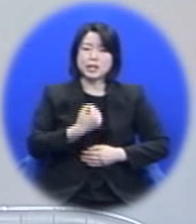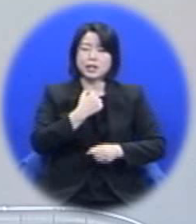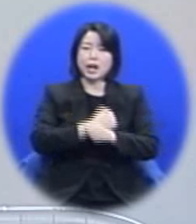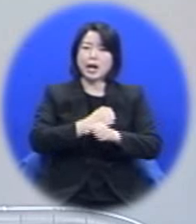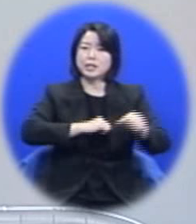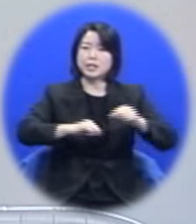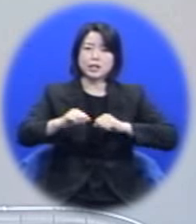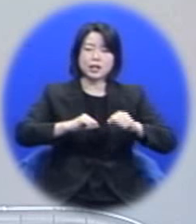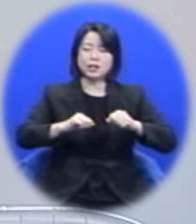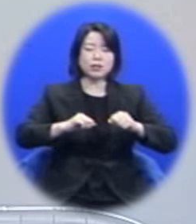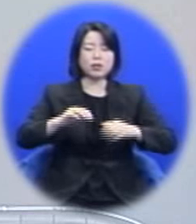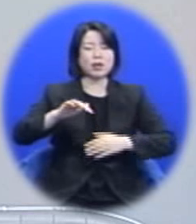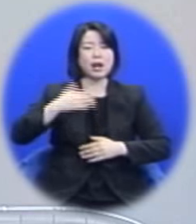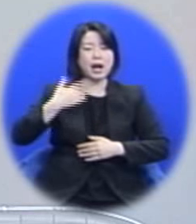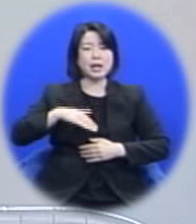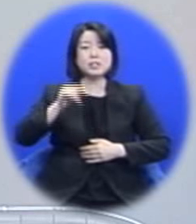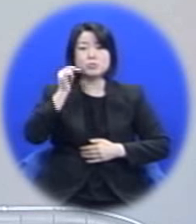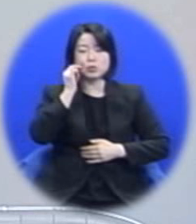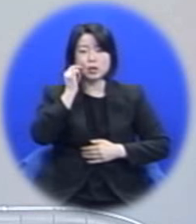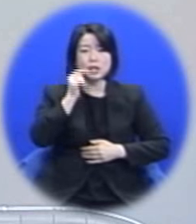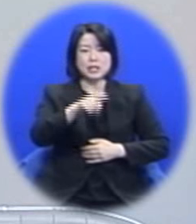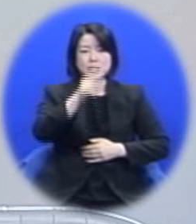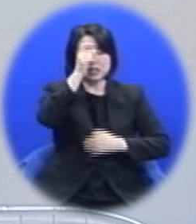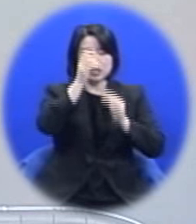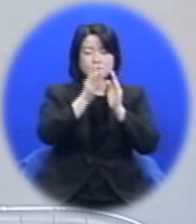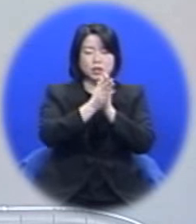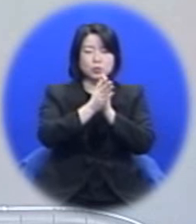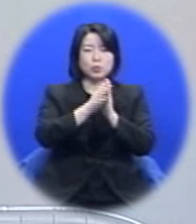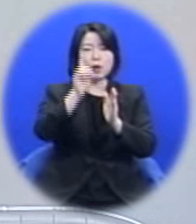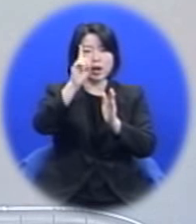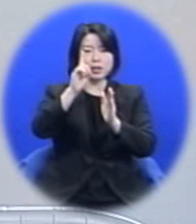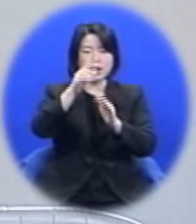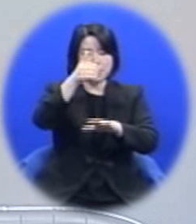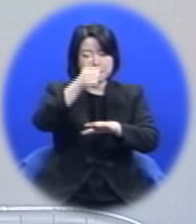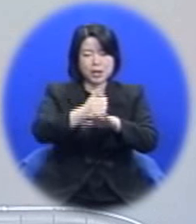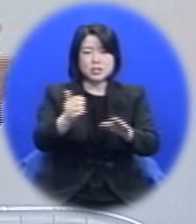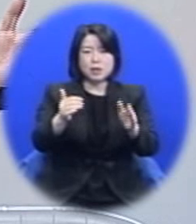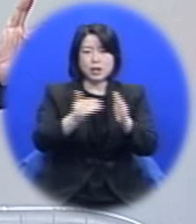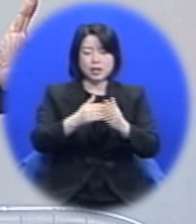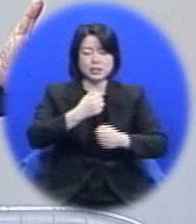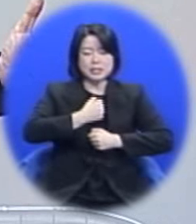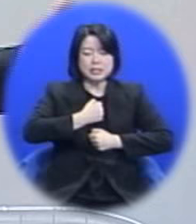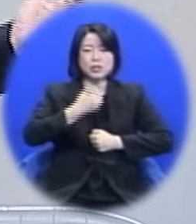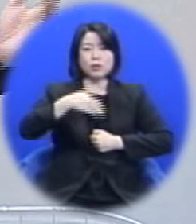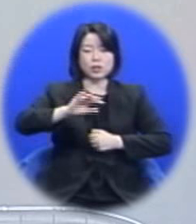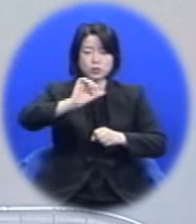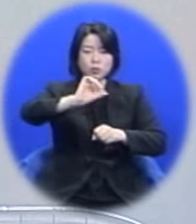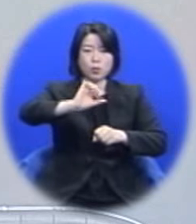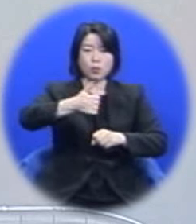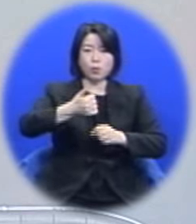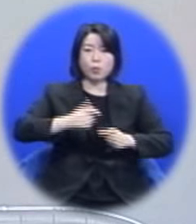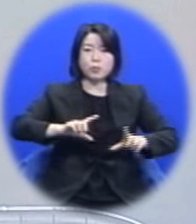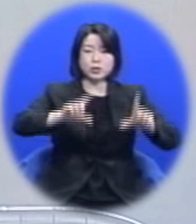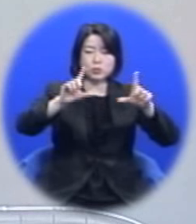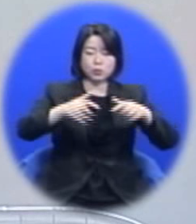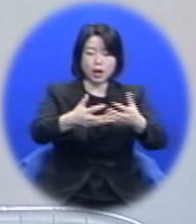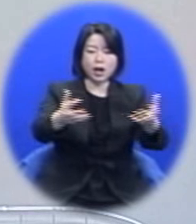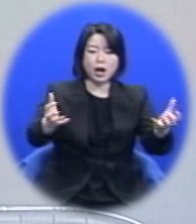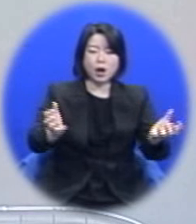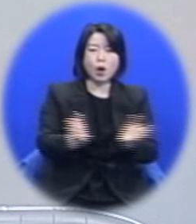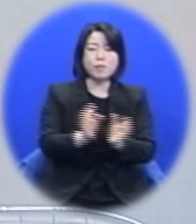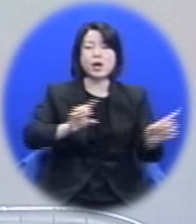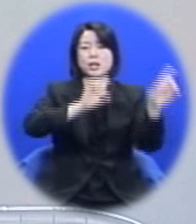알지 못하나이다. 이 기도 하나 끝까지 지켜가느라고 500년 동안 공동체 생활했던 사람들.